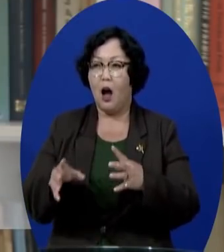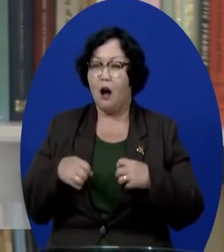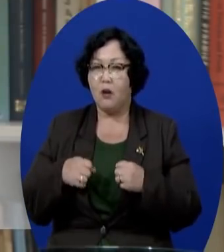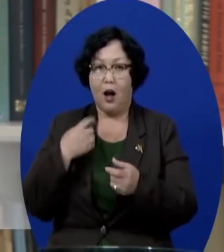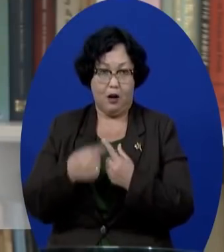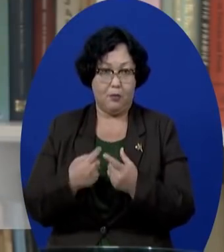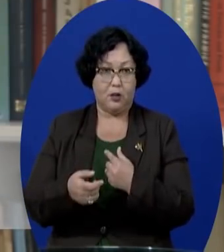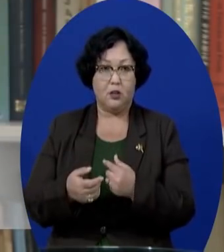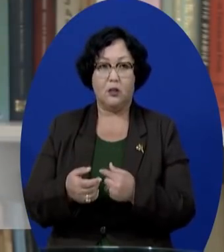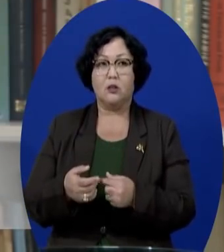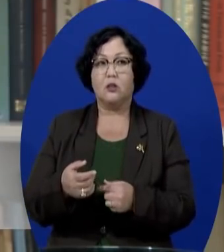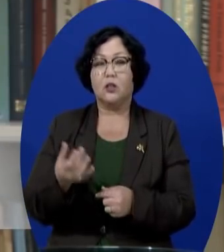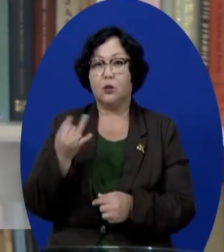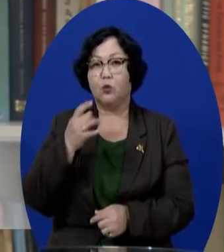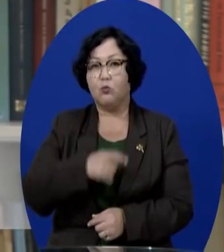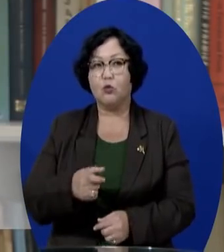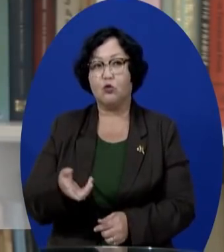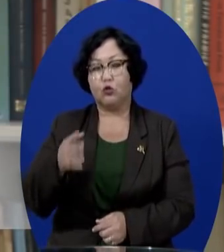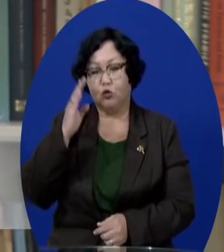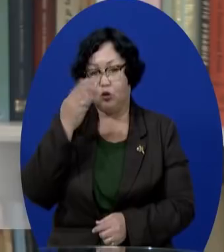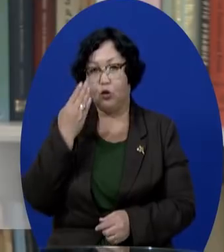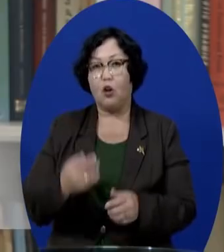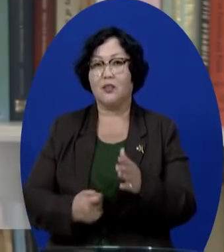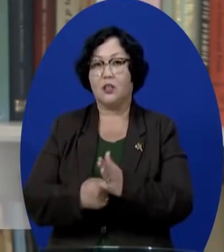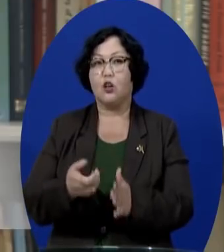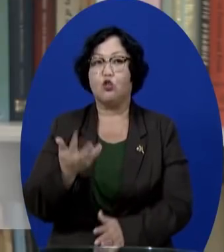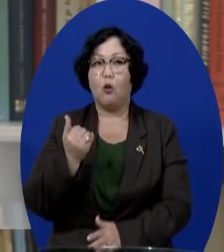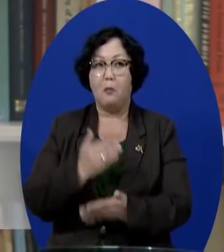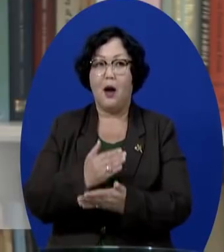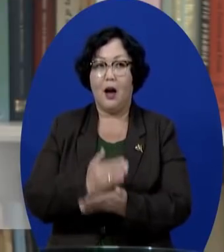тодорхой тоотой очроос тэр хэмжээндээ толох юм бол маш хурдан боох ийм